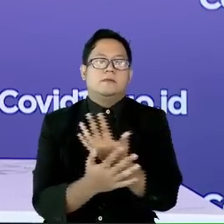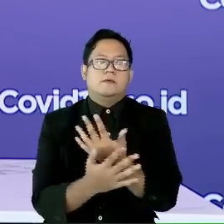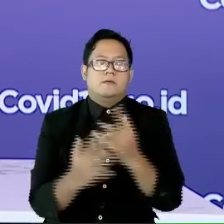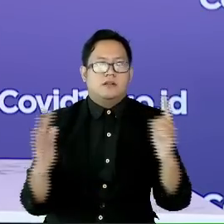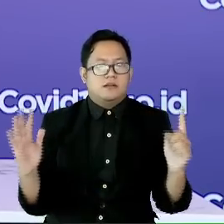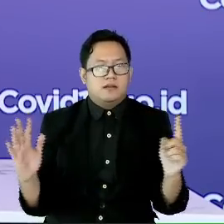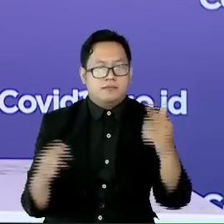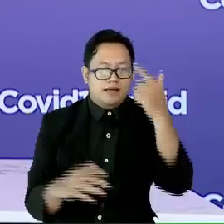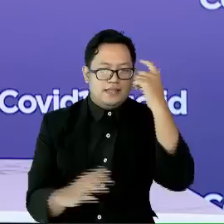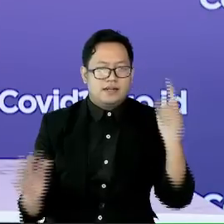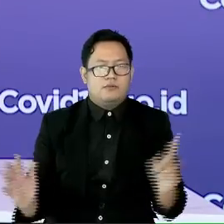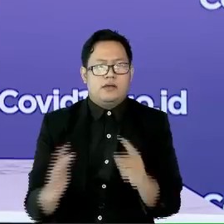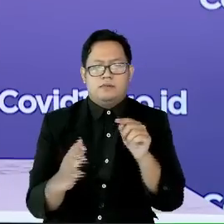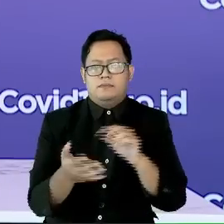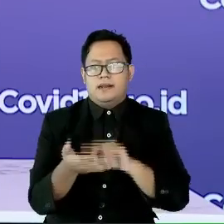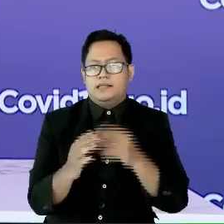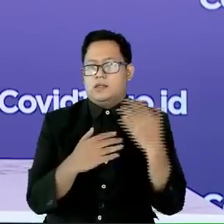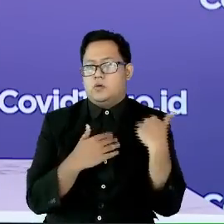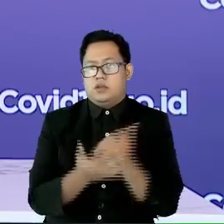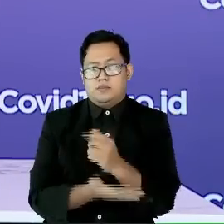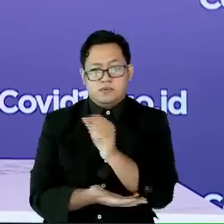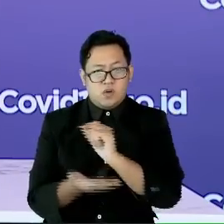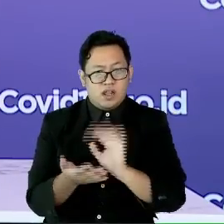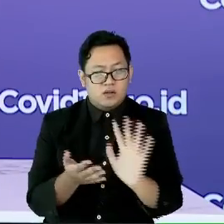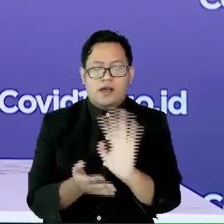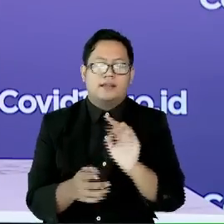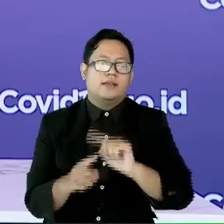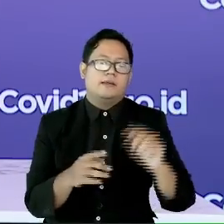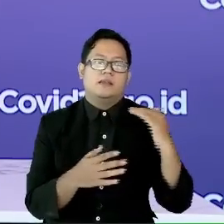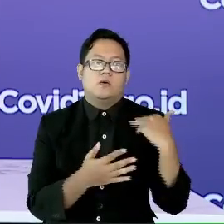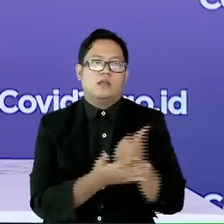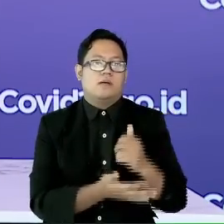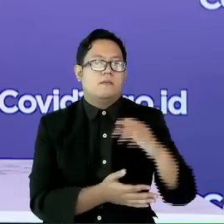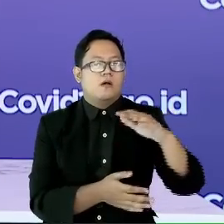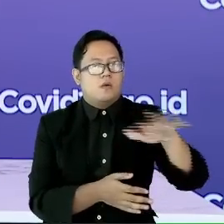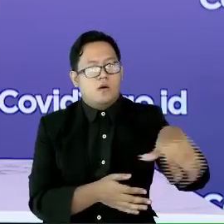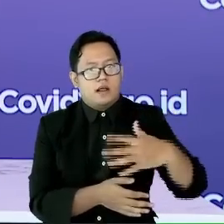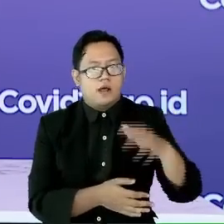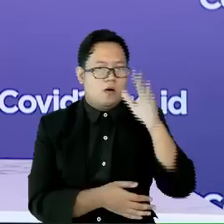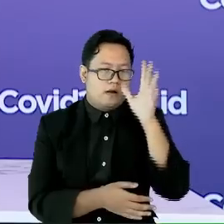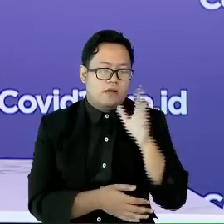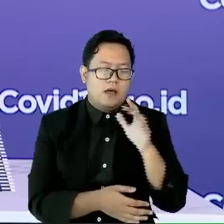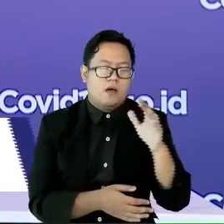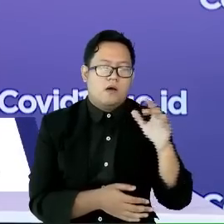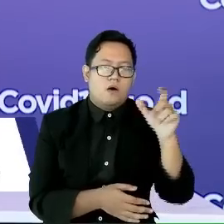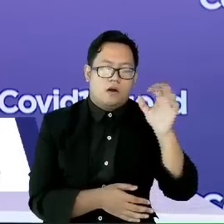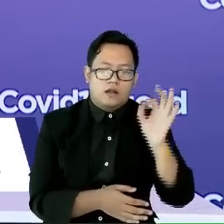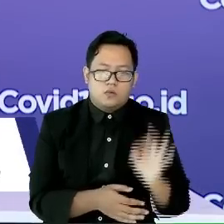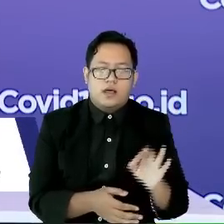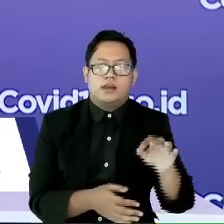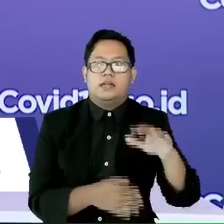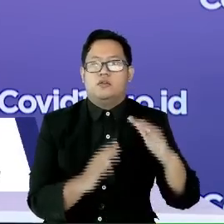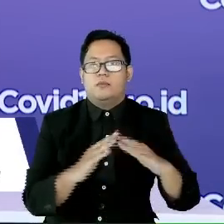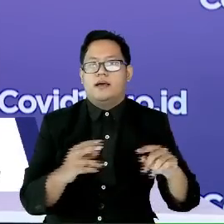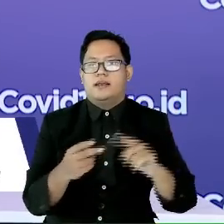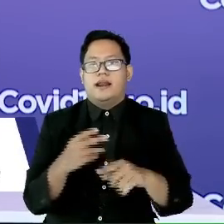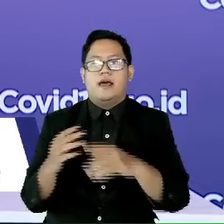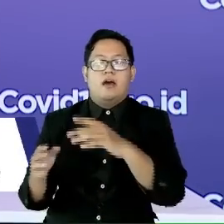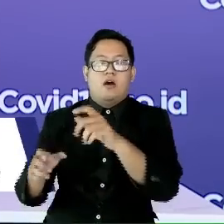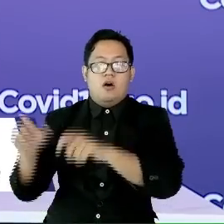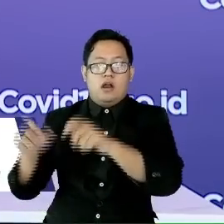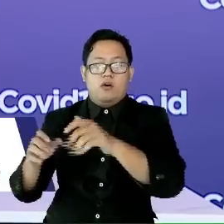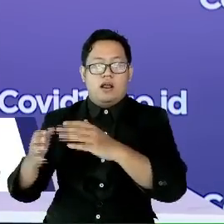jawab satuan pendidikan, tetapi juga orang tua di rumah dan unsur lingkungan lainnya di bawah pengawasan posko dan